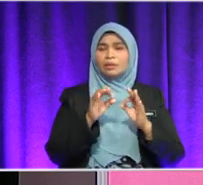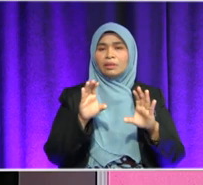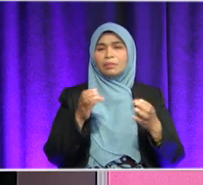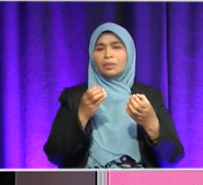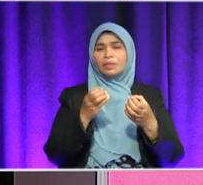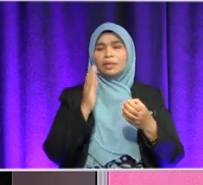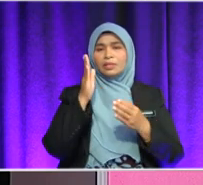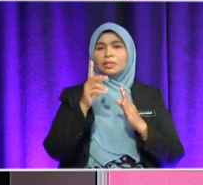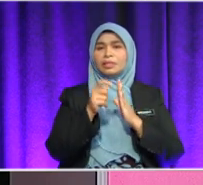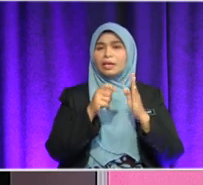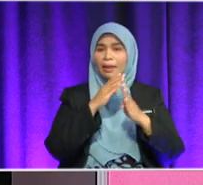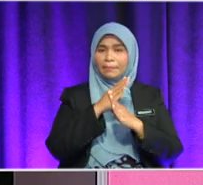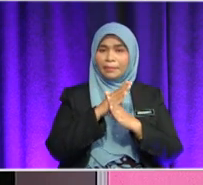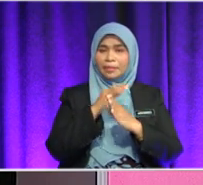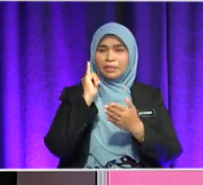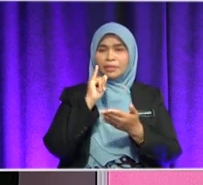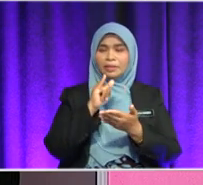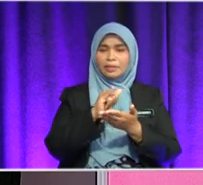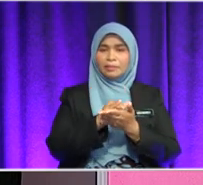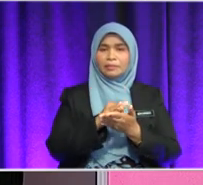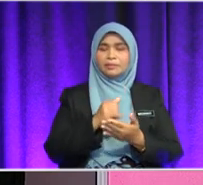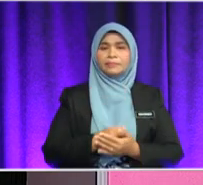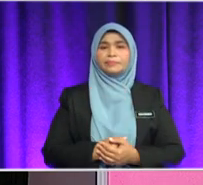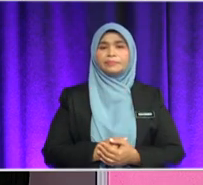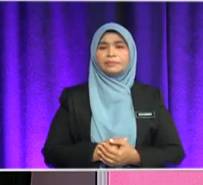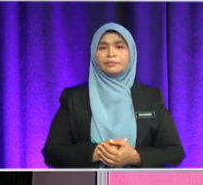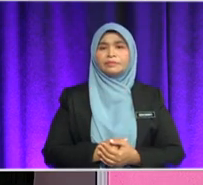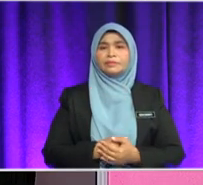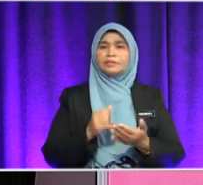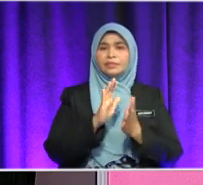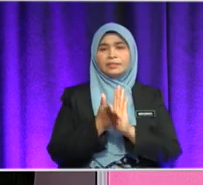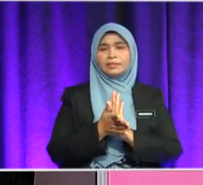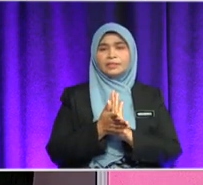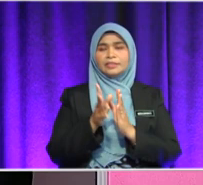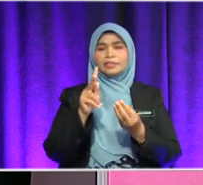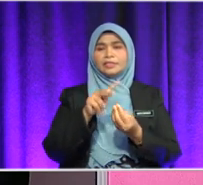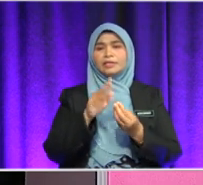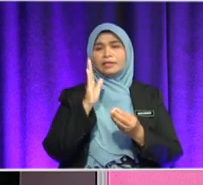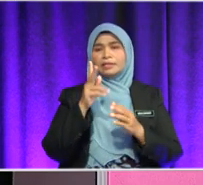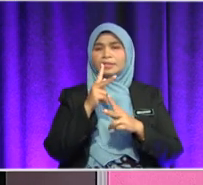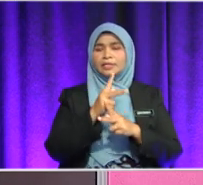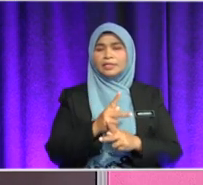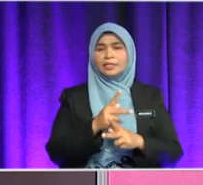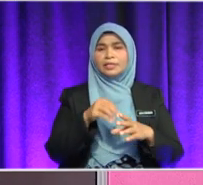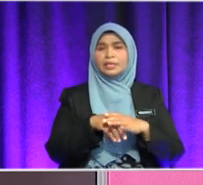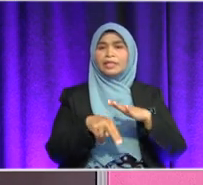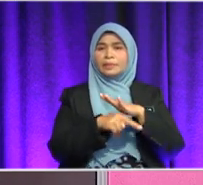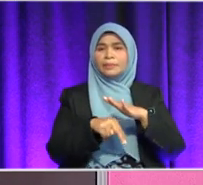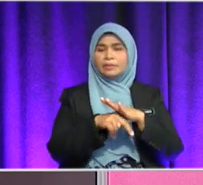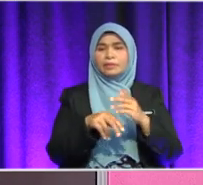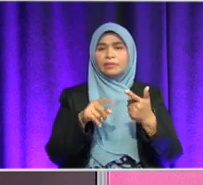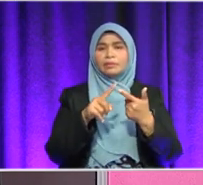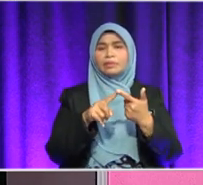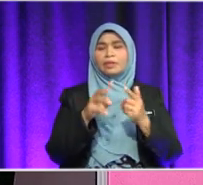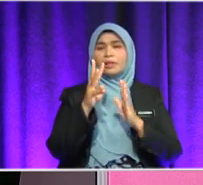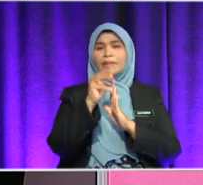imannya Iman dia kalau kesannya yang mana Di dalam beneran selama-lamanya dan yang keduanya dia melakukan sesuatu